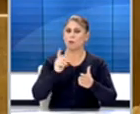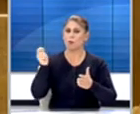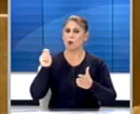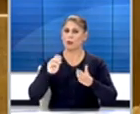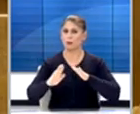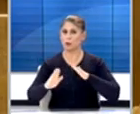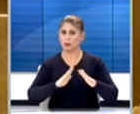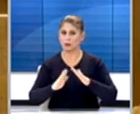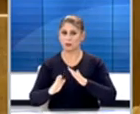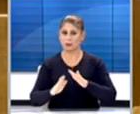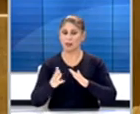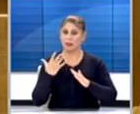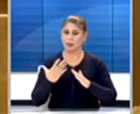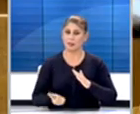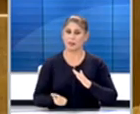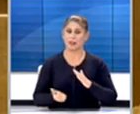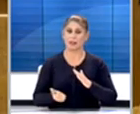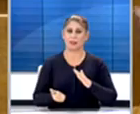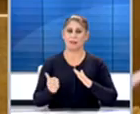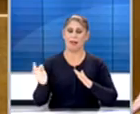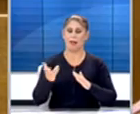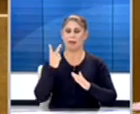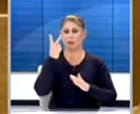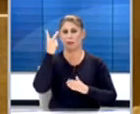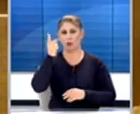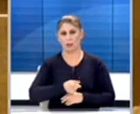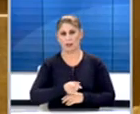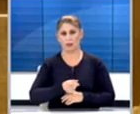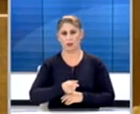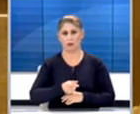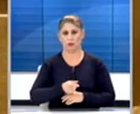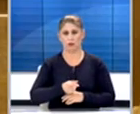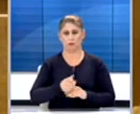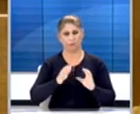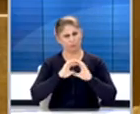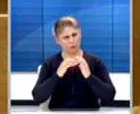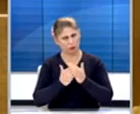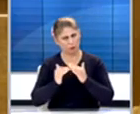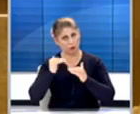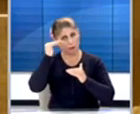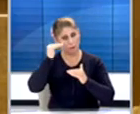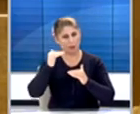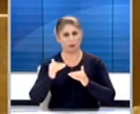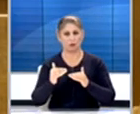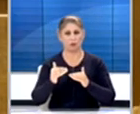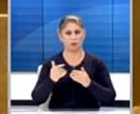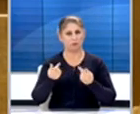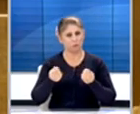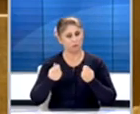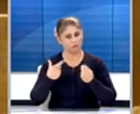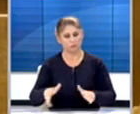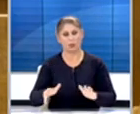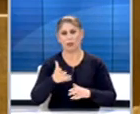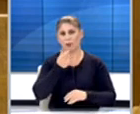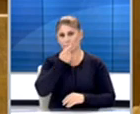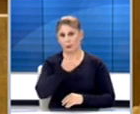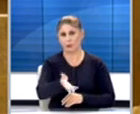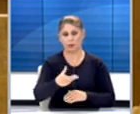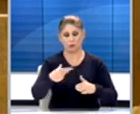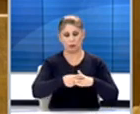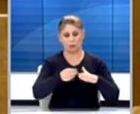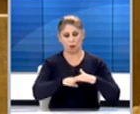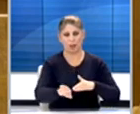προστασία? Και έχετε άντε 2% να το στρογγυλοποιήσουμε προς τα πάνω πραγματοποιημένες δαπάνες από το Ταμείο Ανάκαμψης.